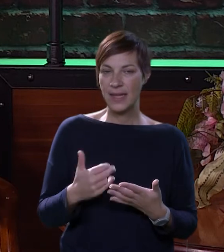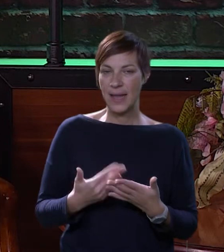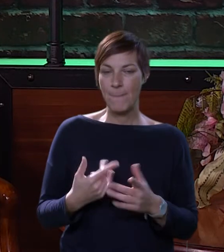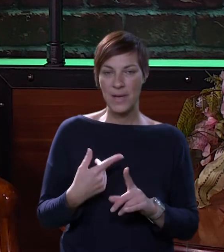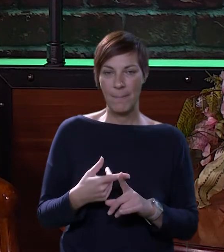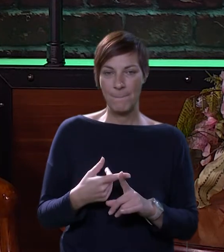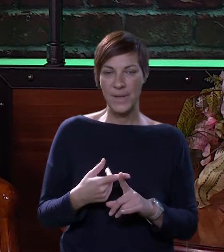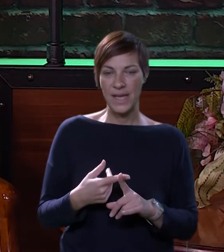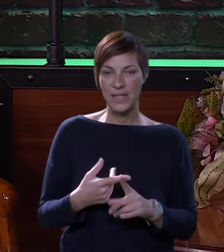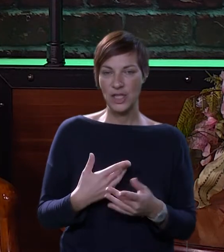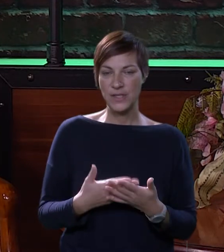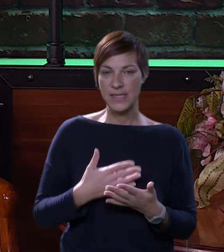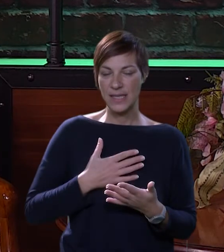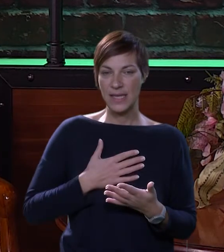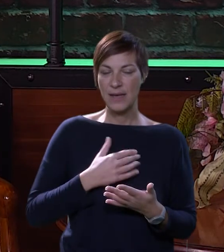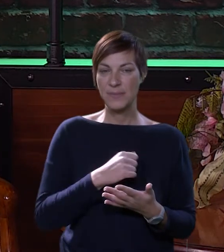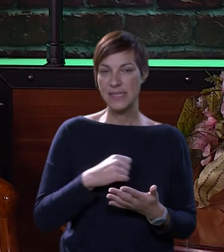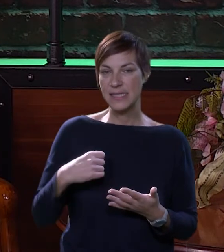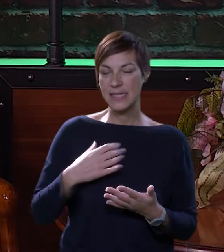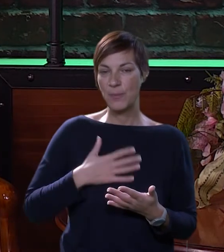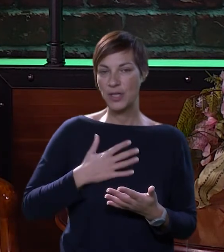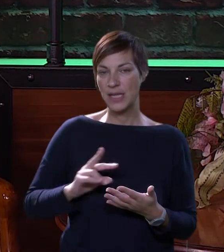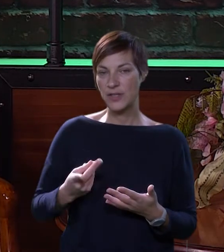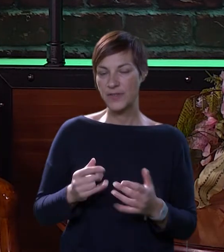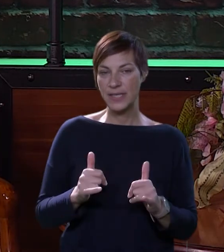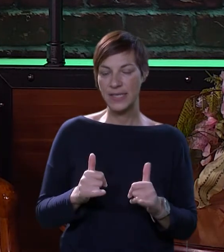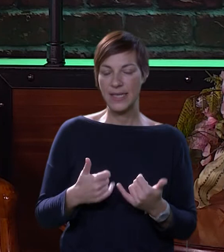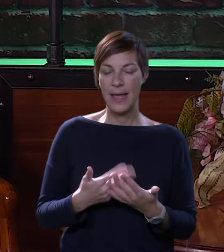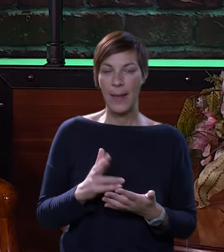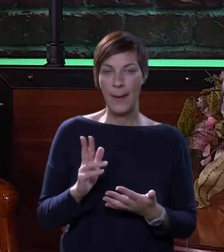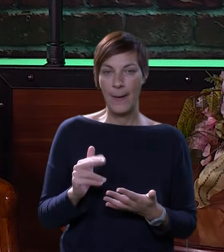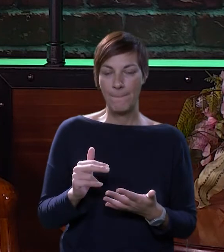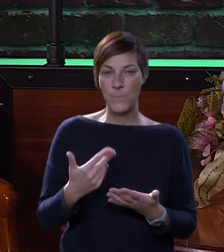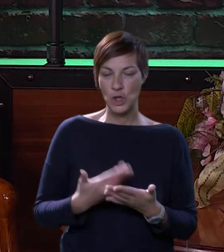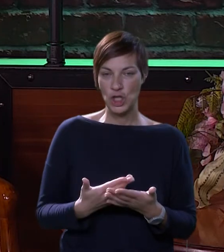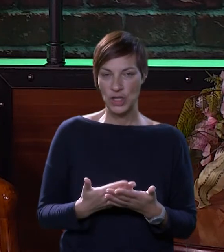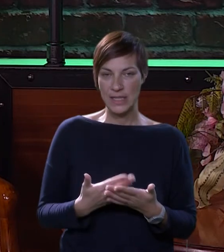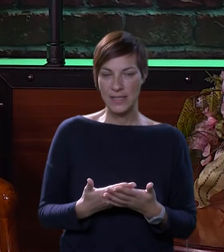nema prednosti. I ja bih se samo tu htjela osvrnuti da on i postoje